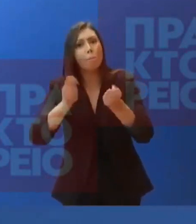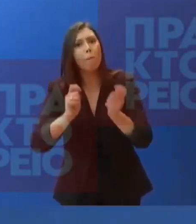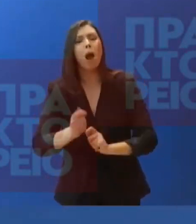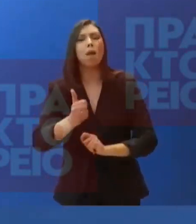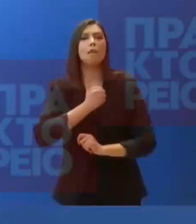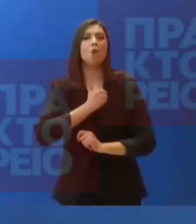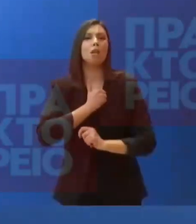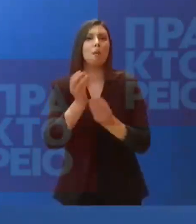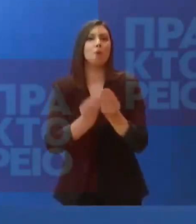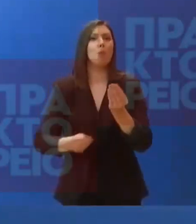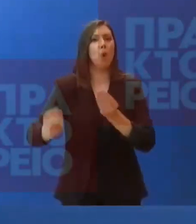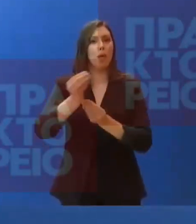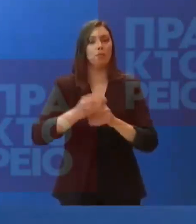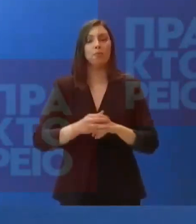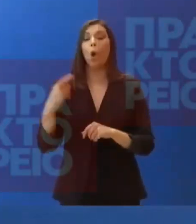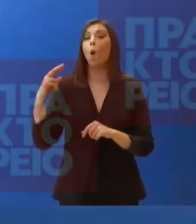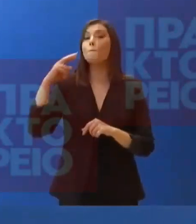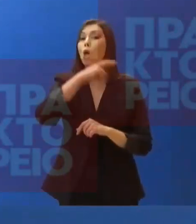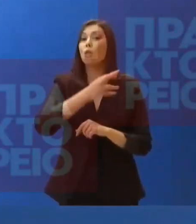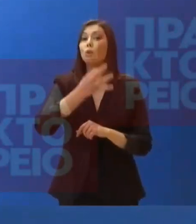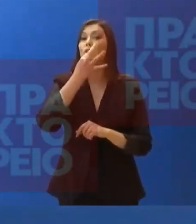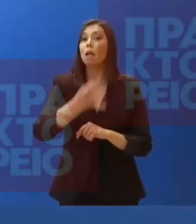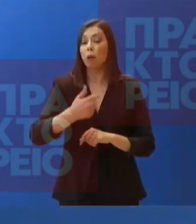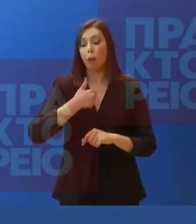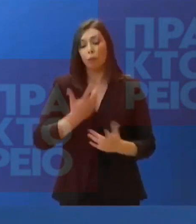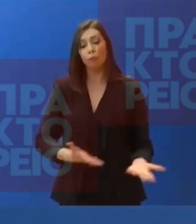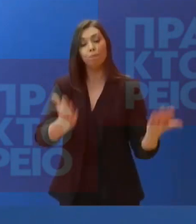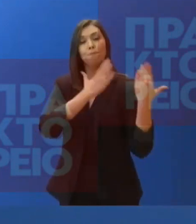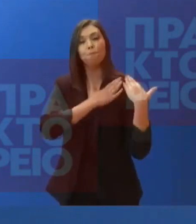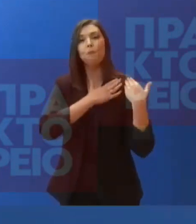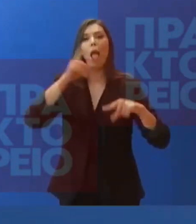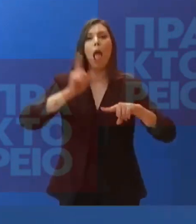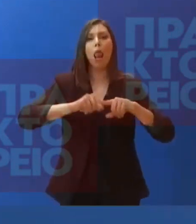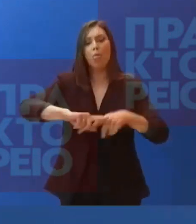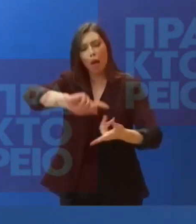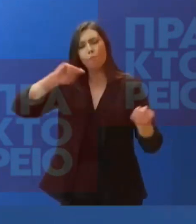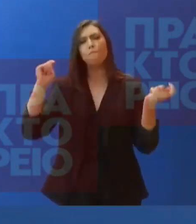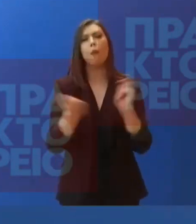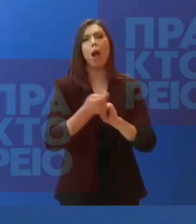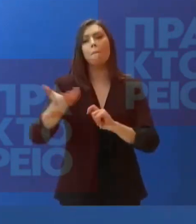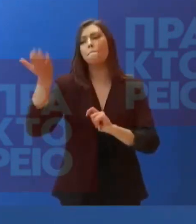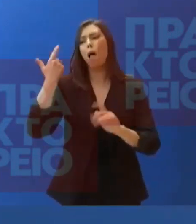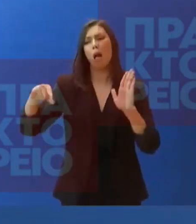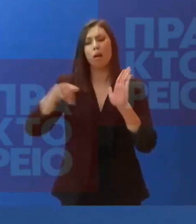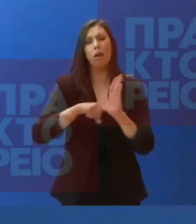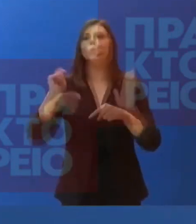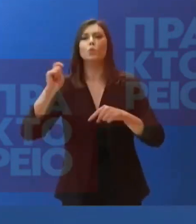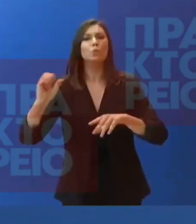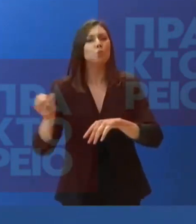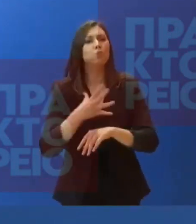Αναλάβαμε, όπως τόνισε ο Πρωθυπουργός, το χρέος να κάνουμε τη χώρα αγνώριστη σε σχέση με το αρνητικό παρελθόν. Και το χρέος αυτό θα